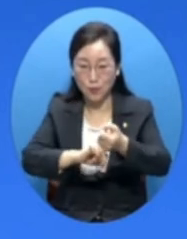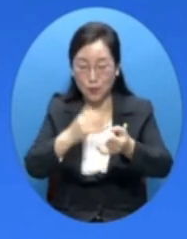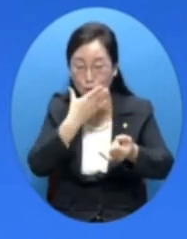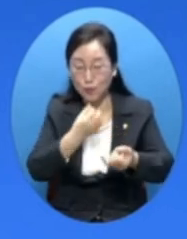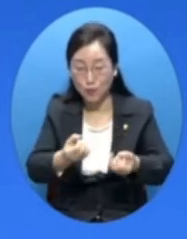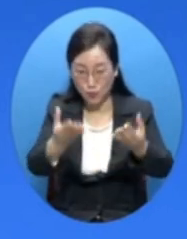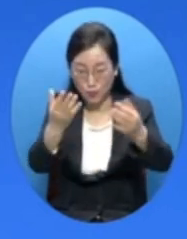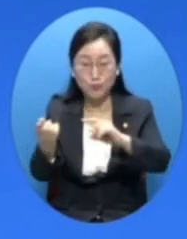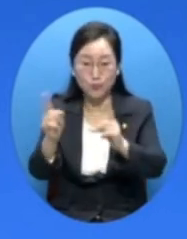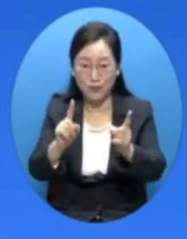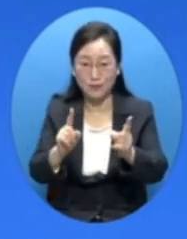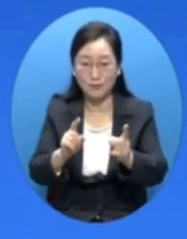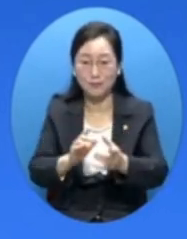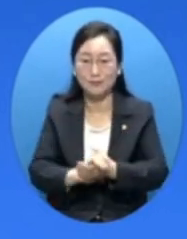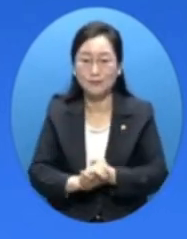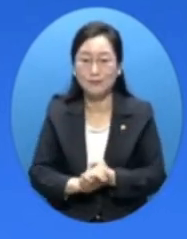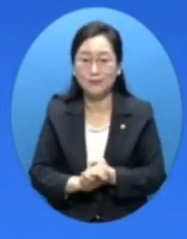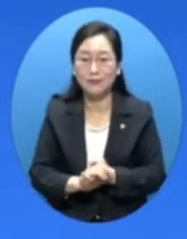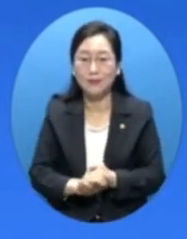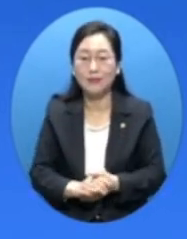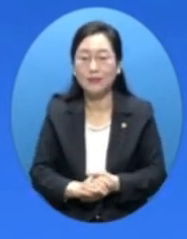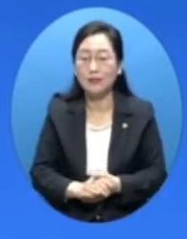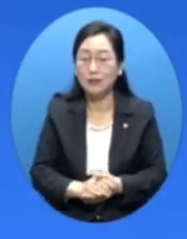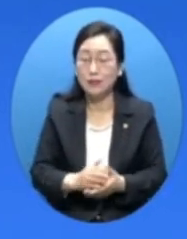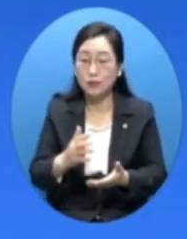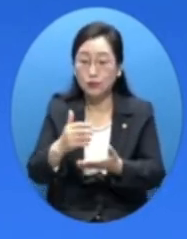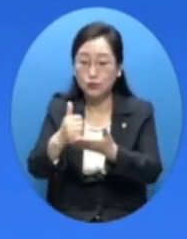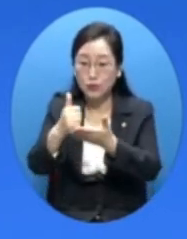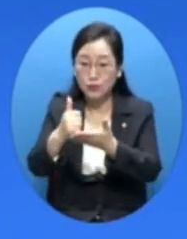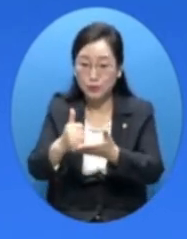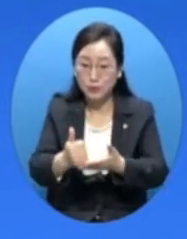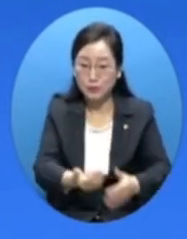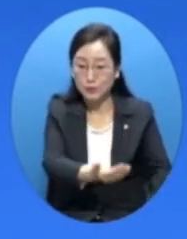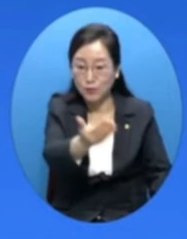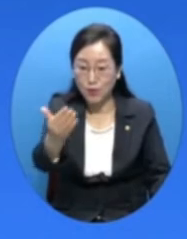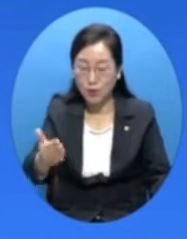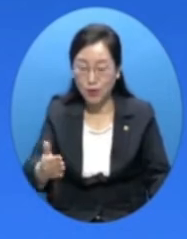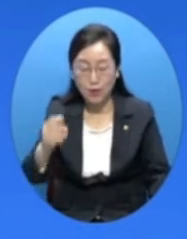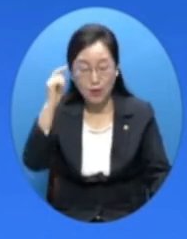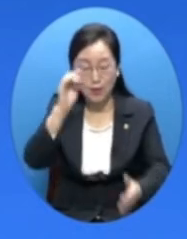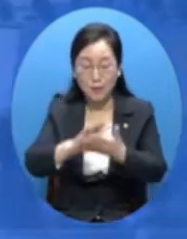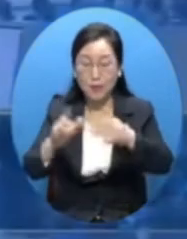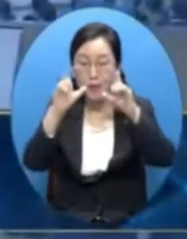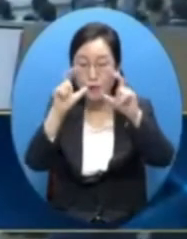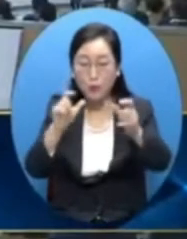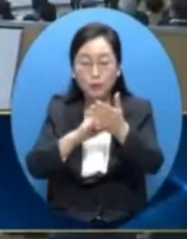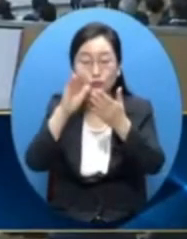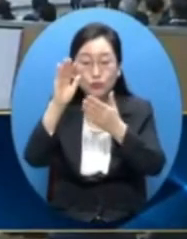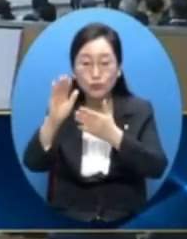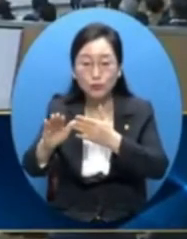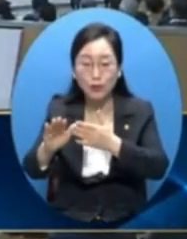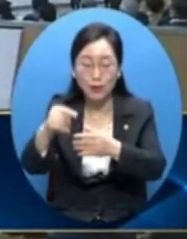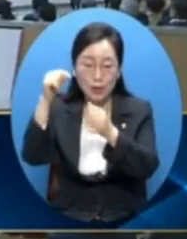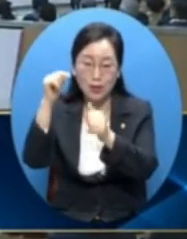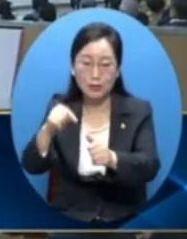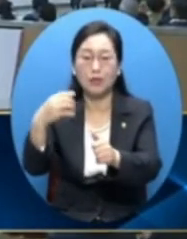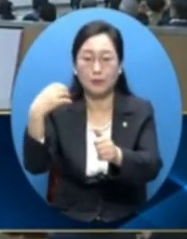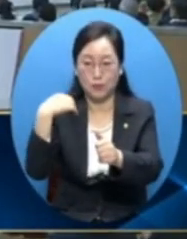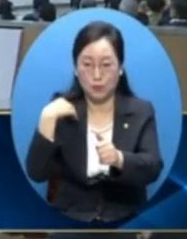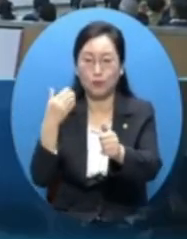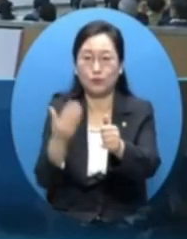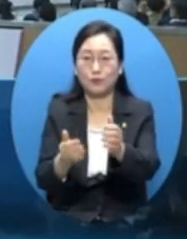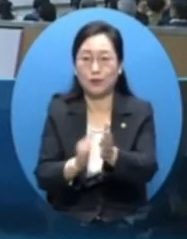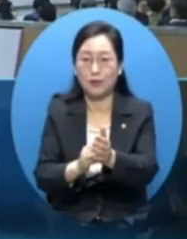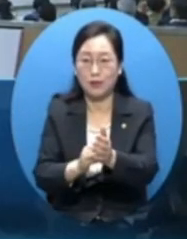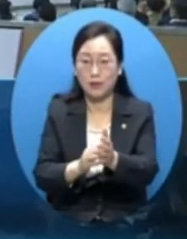바랍니다. 주님께서 저들에게 평안을 선포하시고 저들에게 사명을 주셨습니다. 21절입니다 예수께서